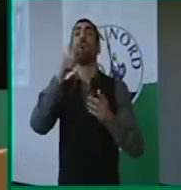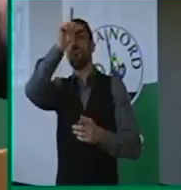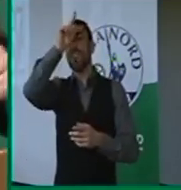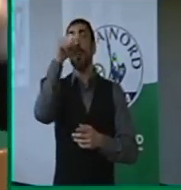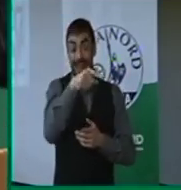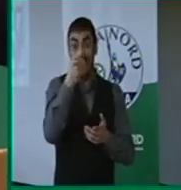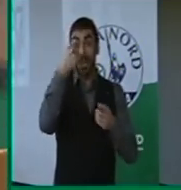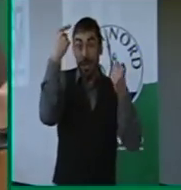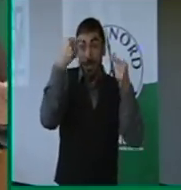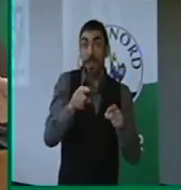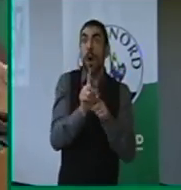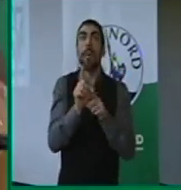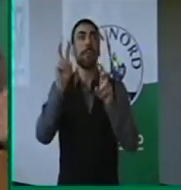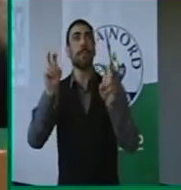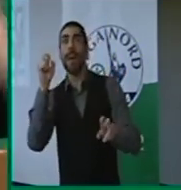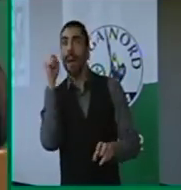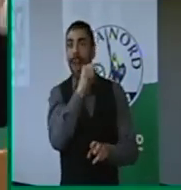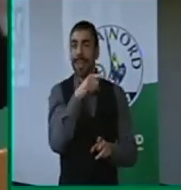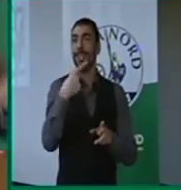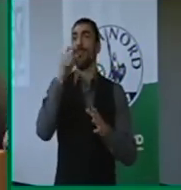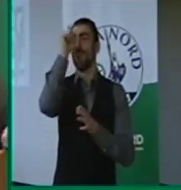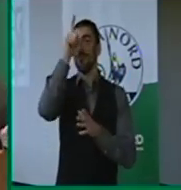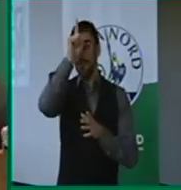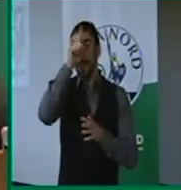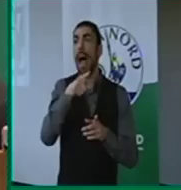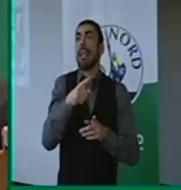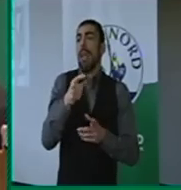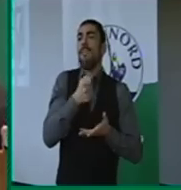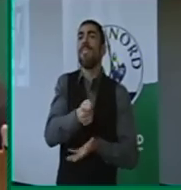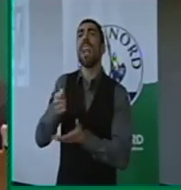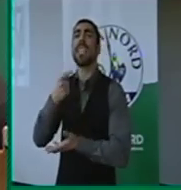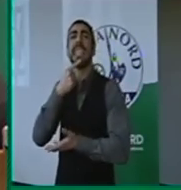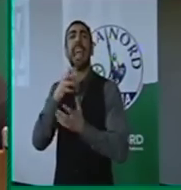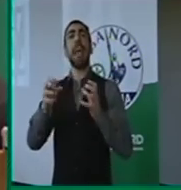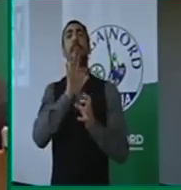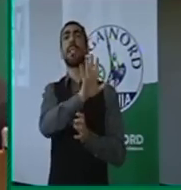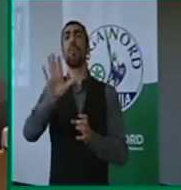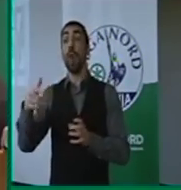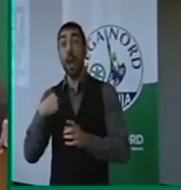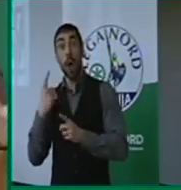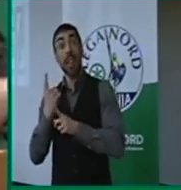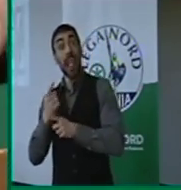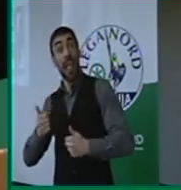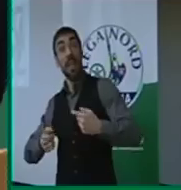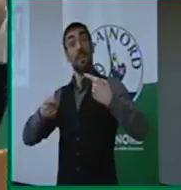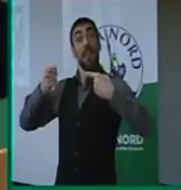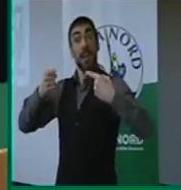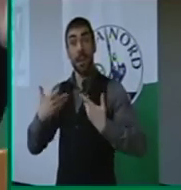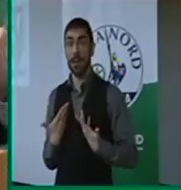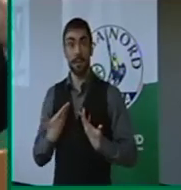questi soldi gratis poi la Germania finanzia le sue imprese e noi vogliamo competere abbiamo il